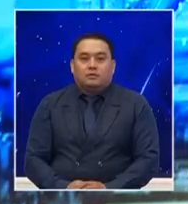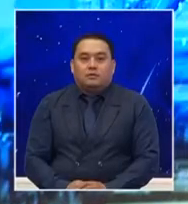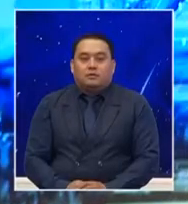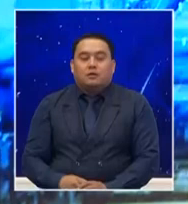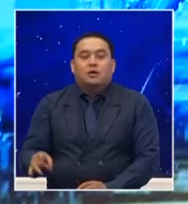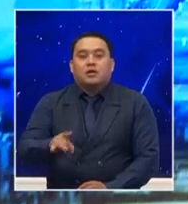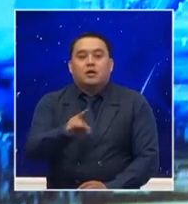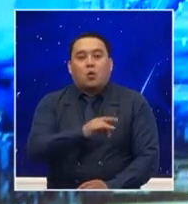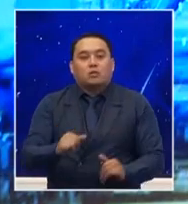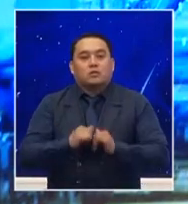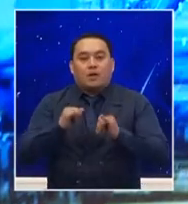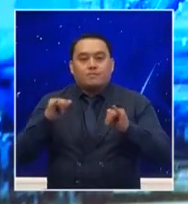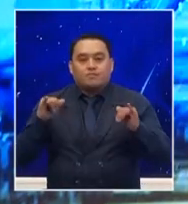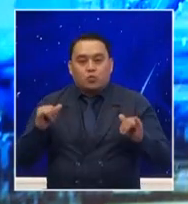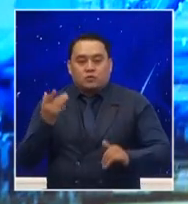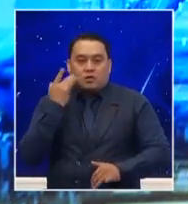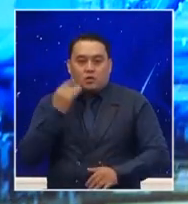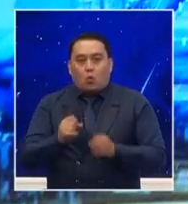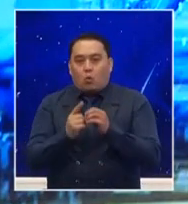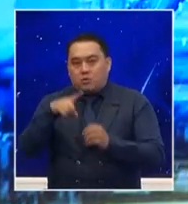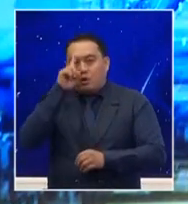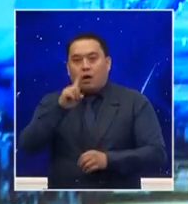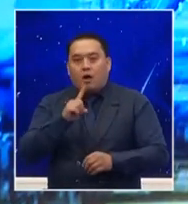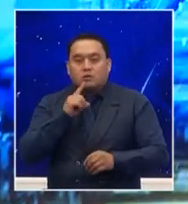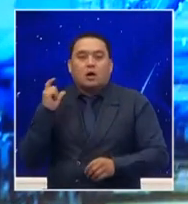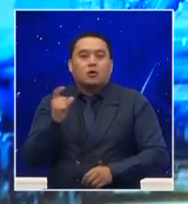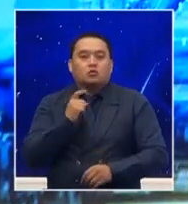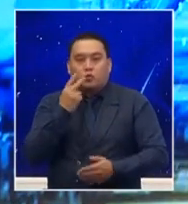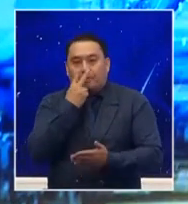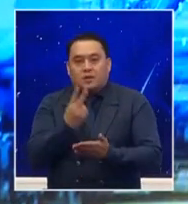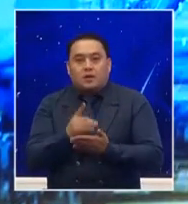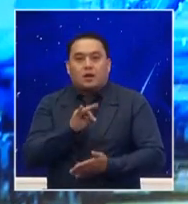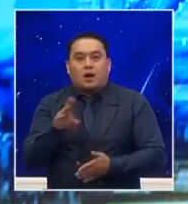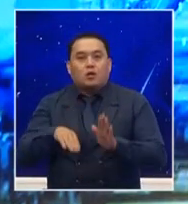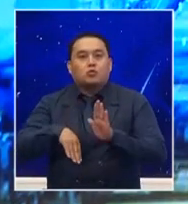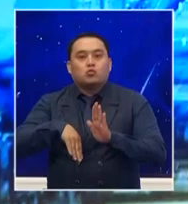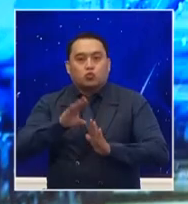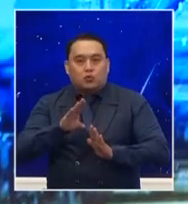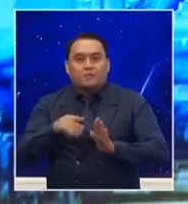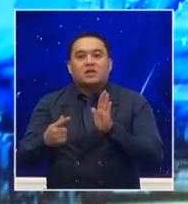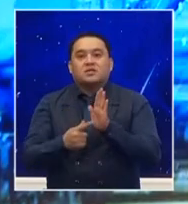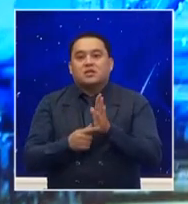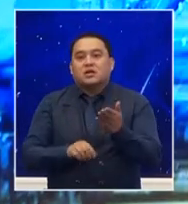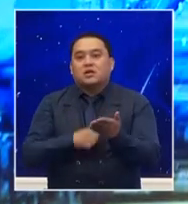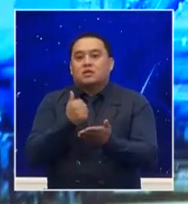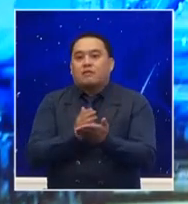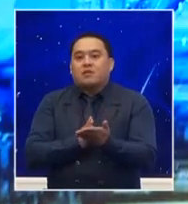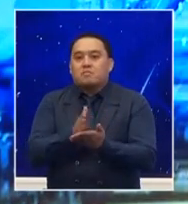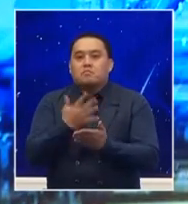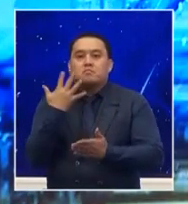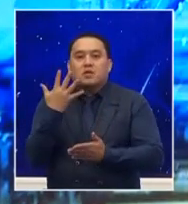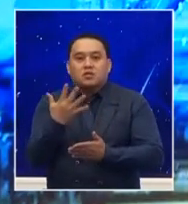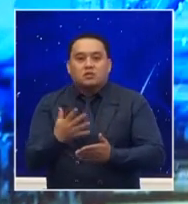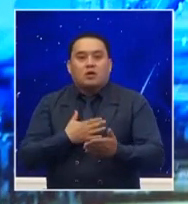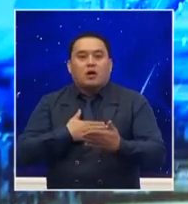Өңіріміз өрлеп тұр. Өмір айдың әлеуметтік экономикалық даму көрсеткішімен республикада үздіктер қатарында. Жеті негізгі бағыттың бесеуі